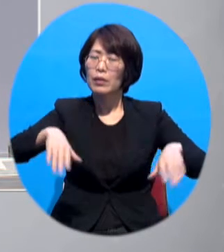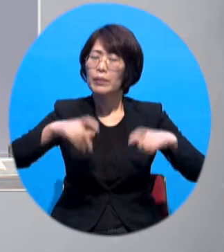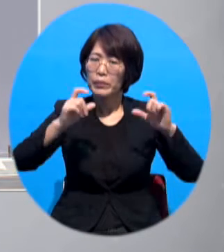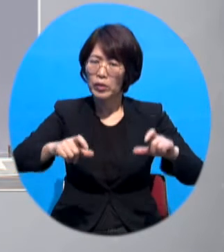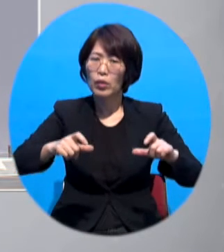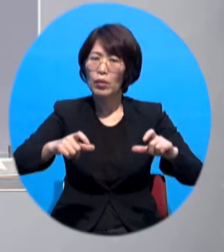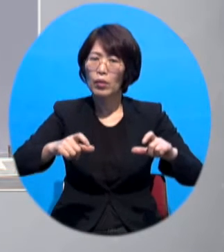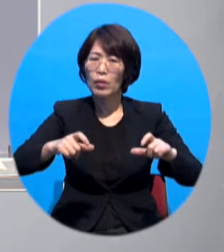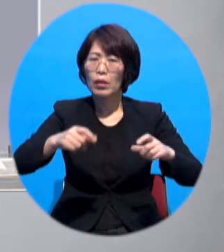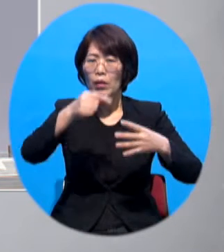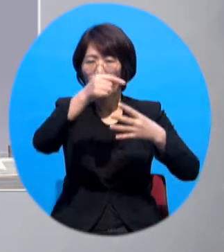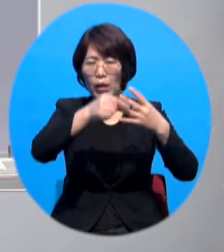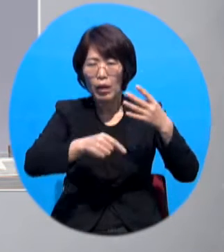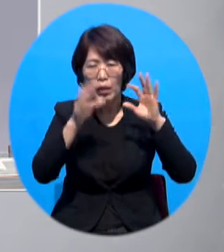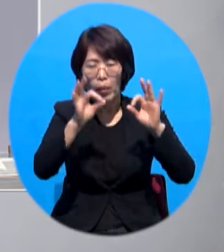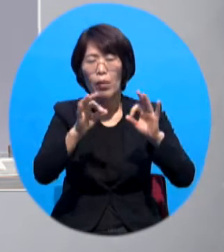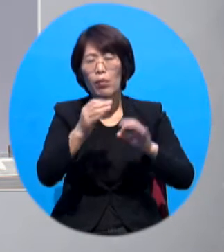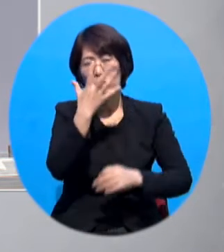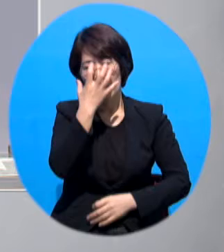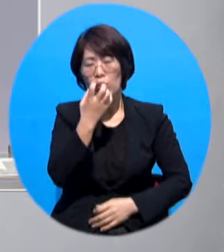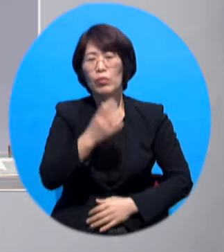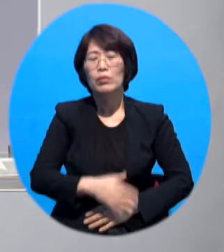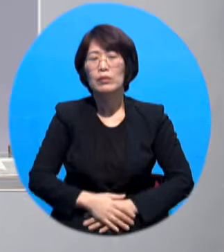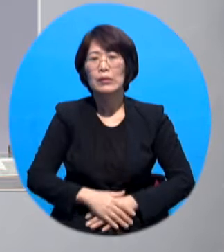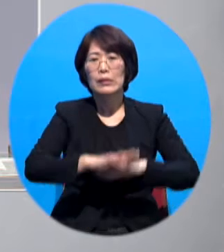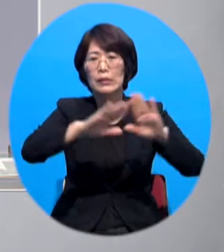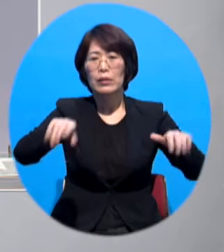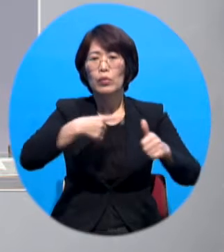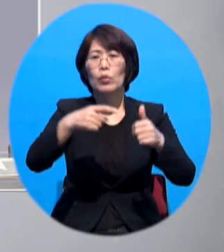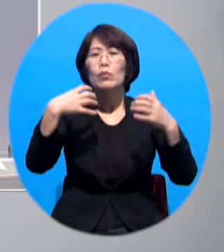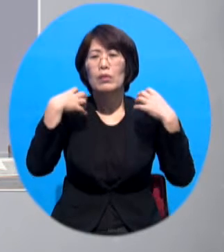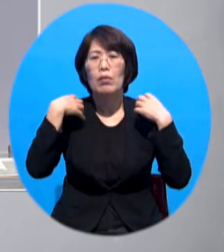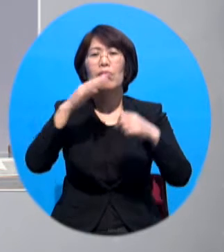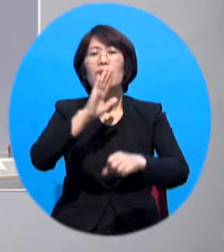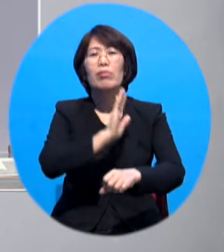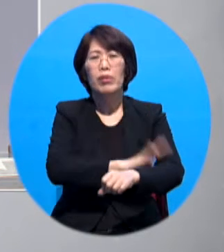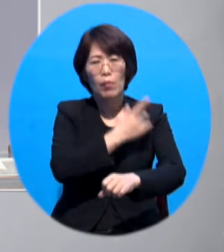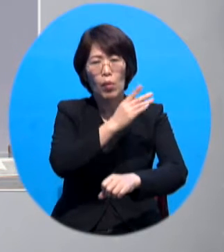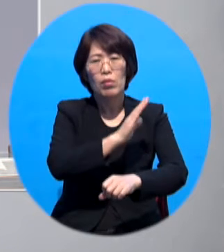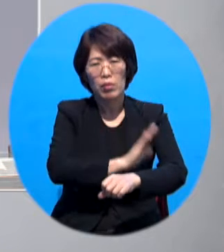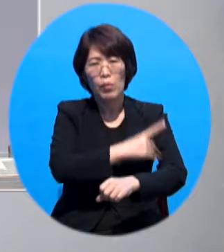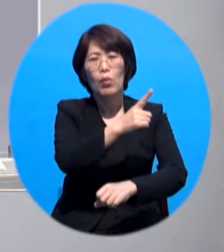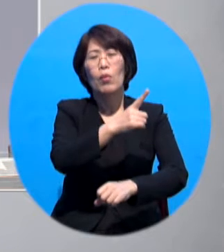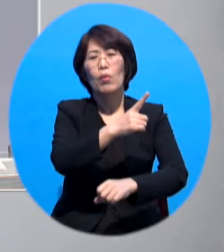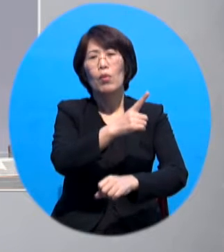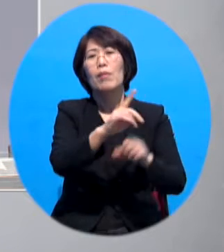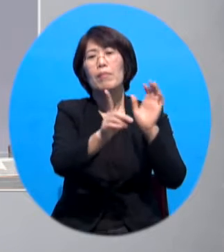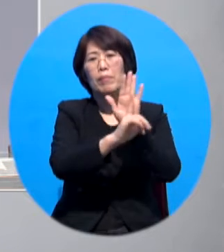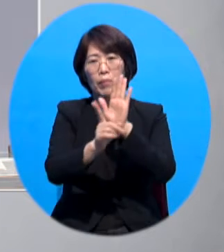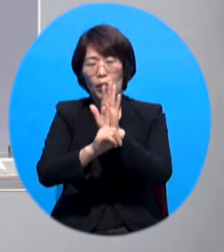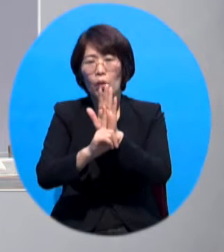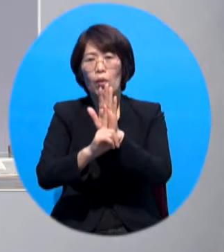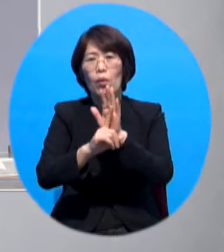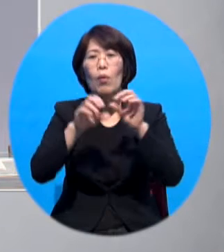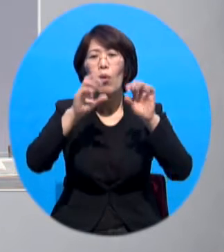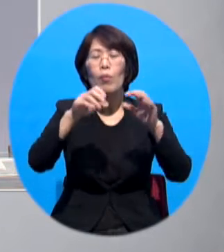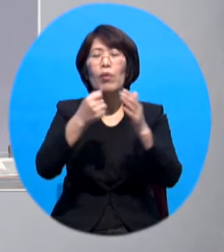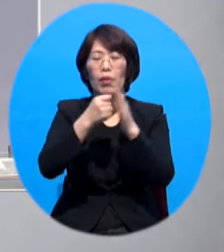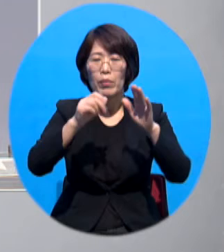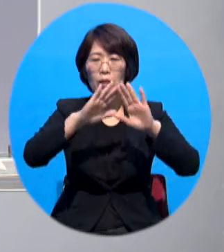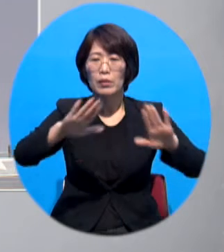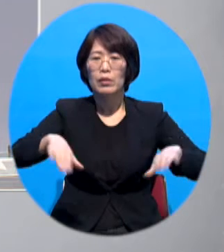교육 지표들이 양 남은 현실인데 문제는 어 전남교육청 에 잘못된 호도 된 보도와 홍보로 많은